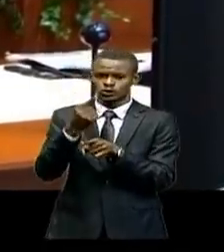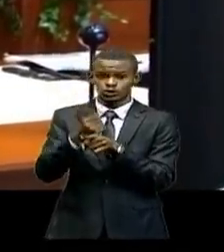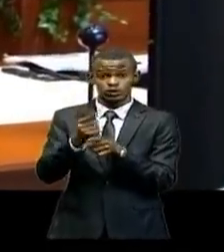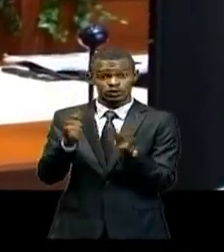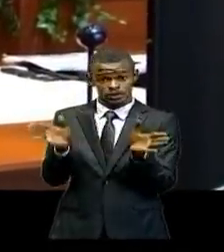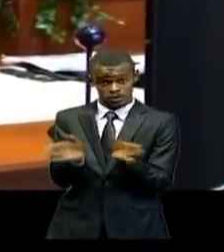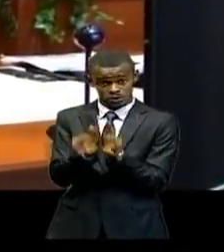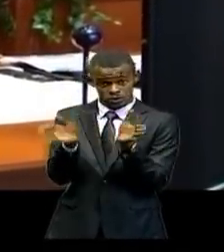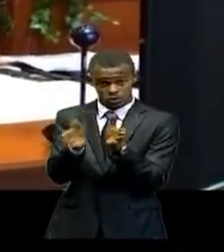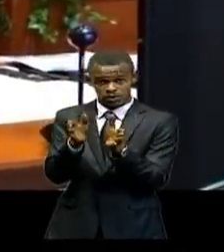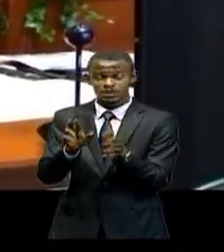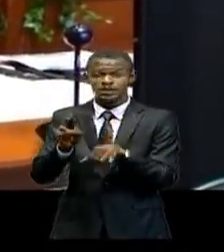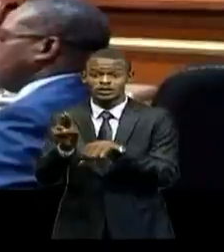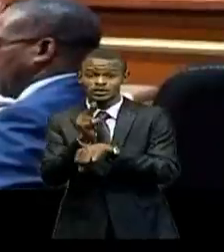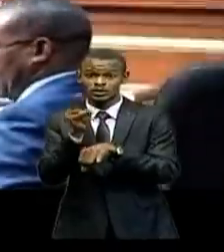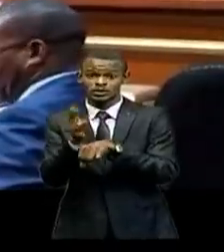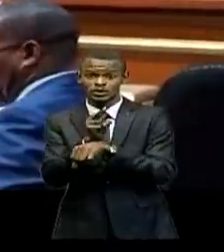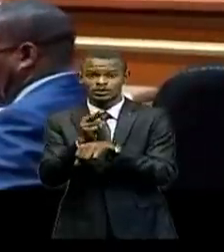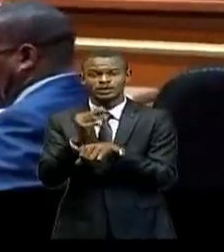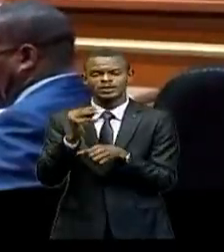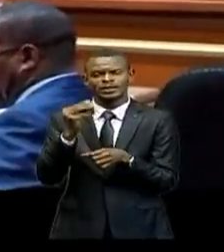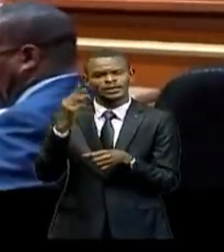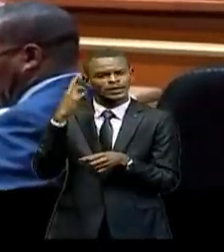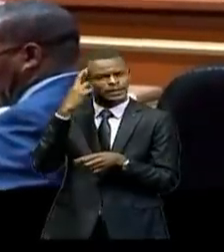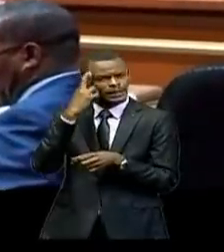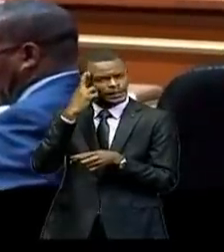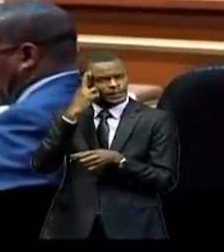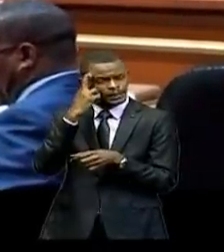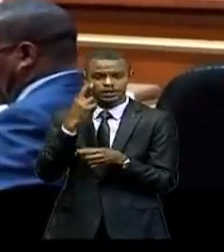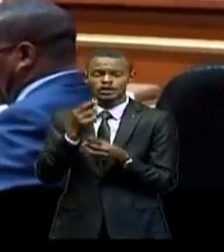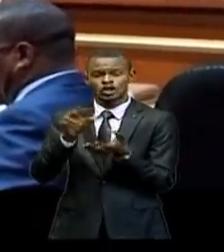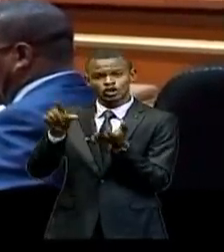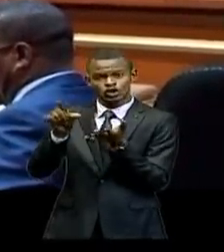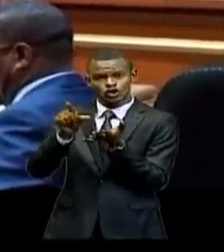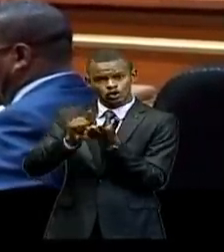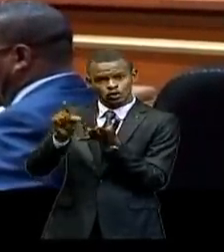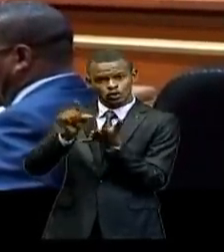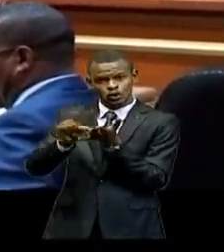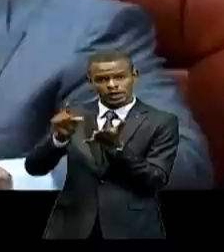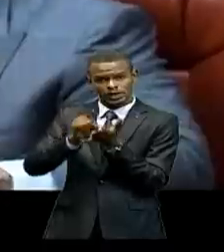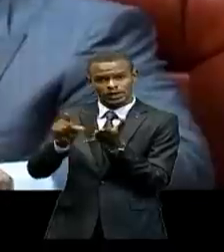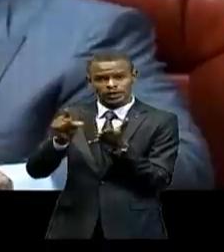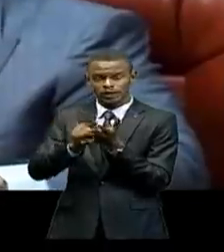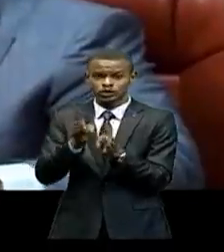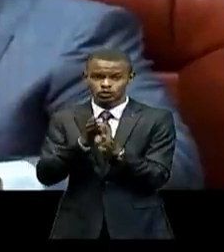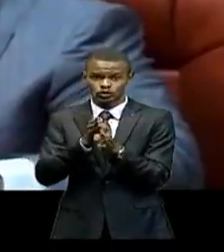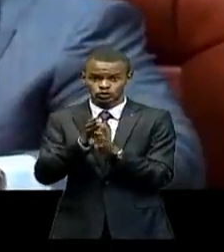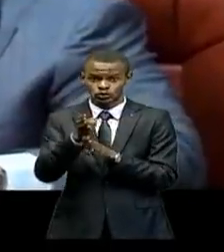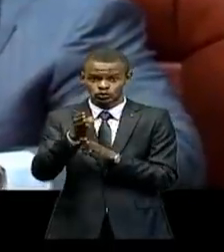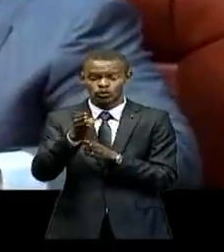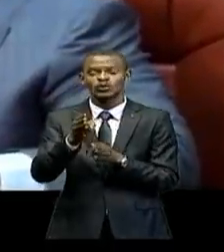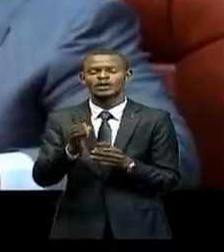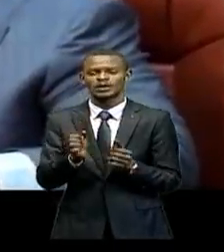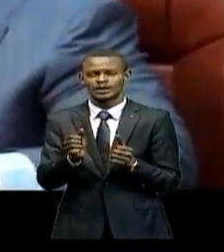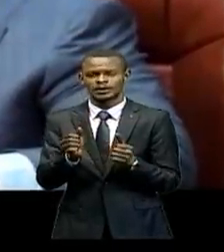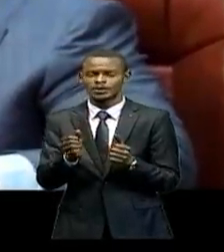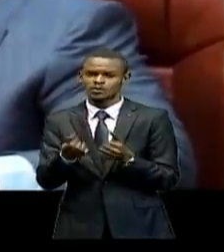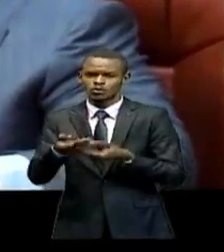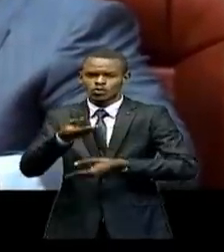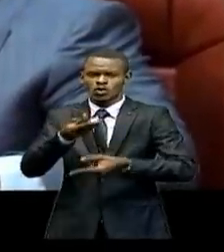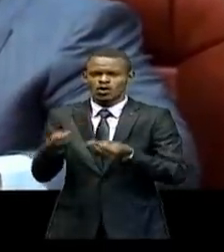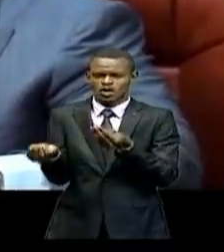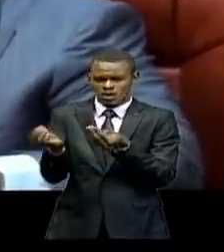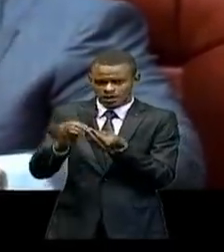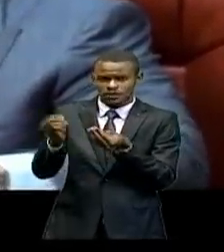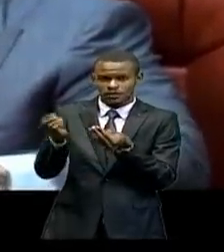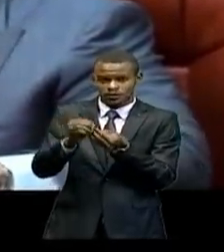rationnelle les allocations droits des tirages spéciaux DTS pour, d'une part, renforcer les réserves de change de la Banque